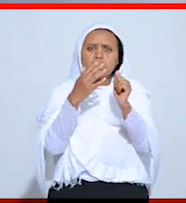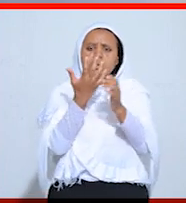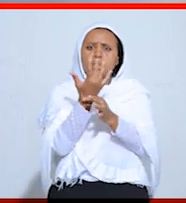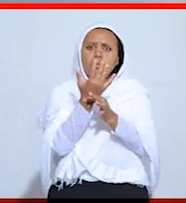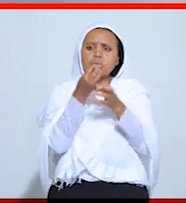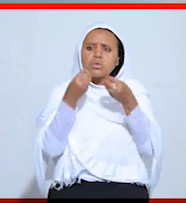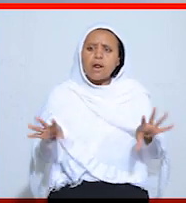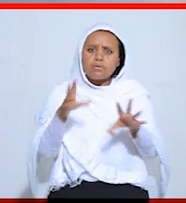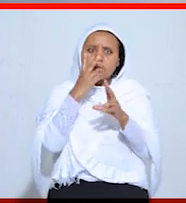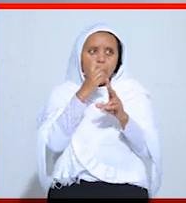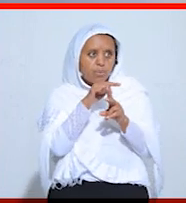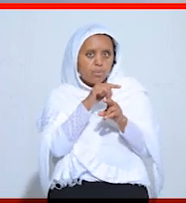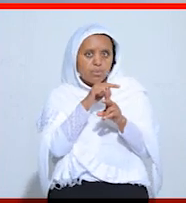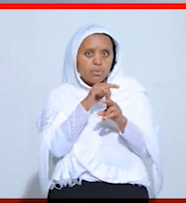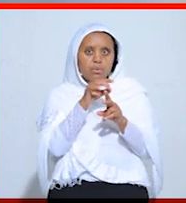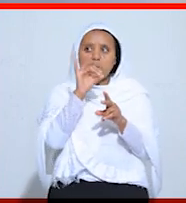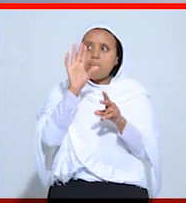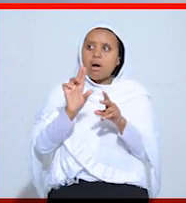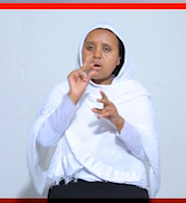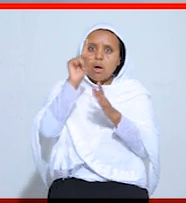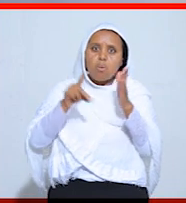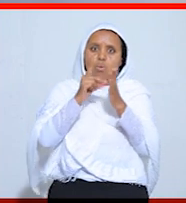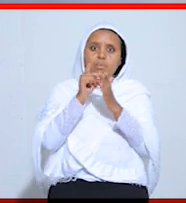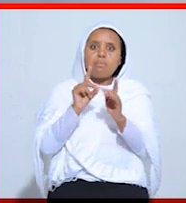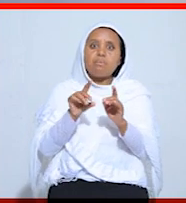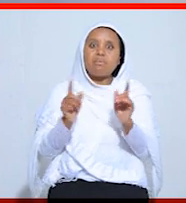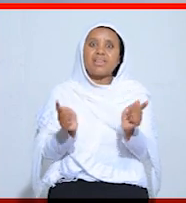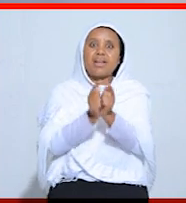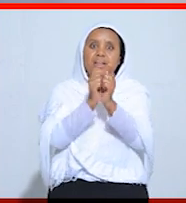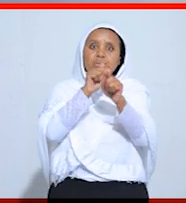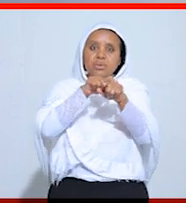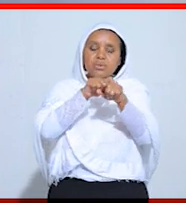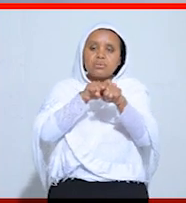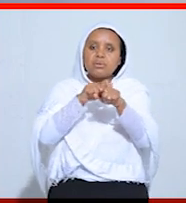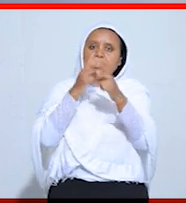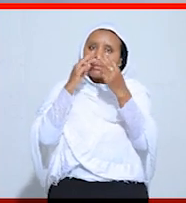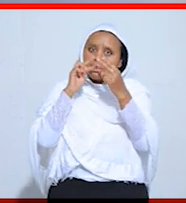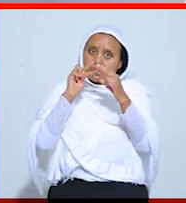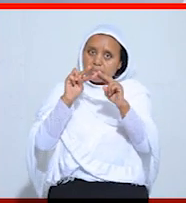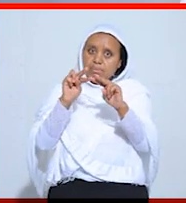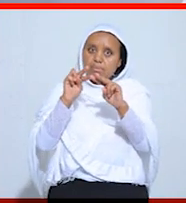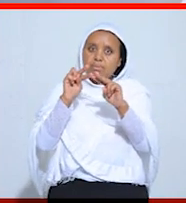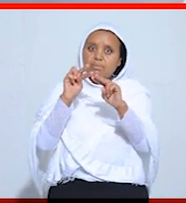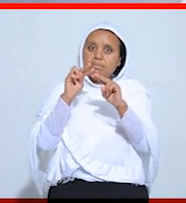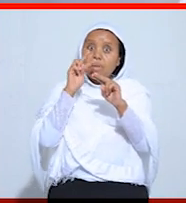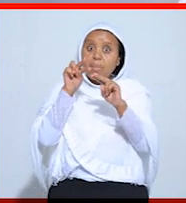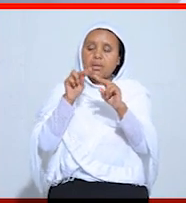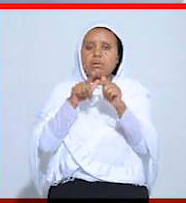ሲያረግፍ ታየው። በዚህ ጊዜ ላባ ያዕቆብን ባገኘው ጊዜ የተናገረውን ነገር መመልከት ትልቅ ነገር